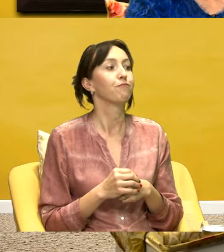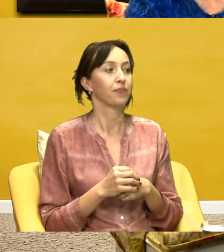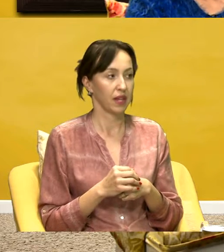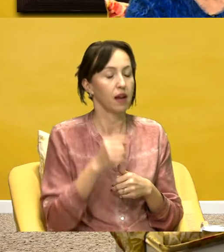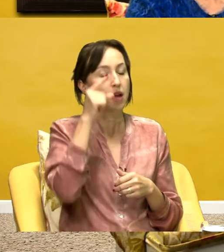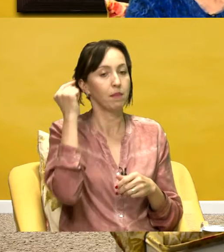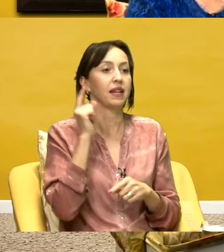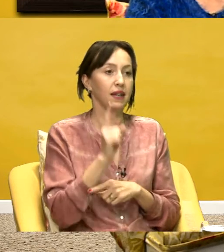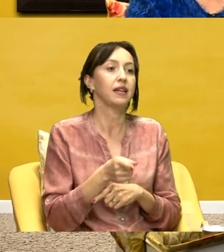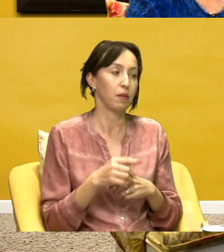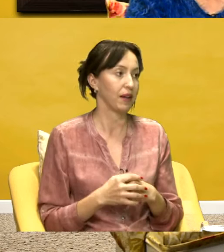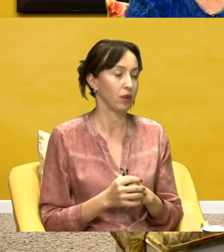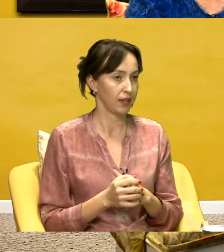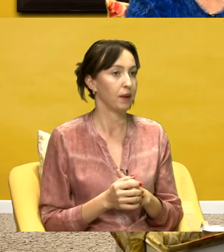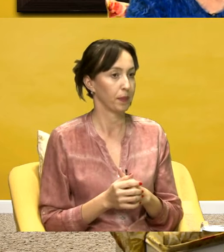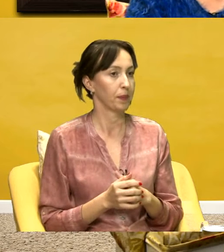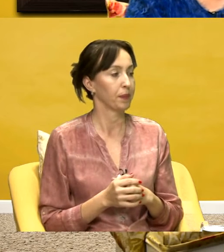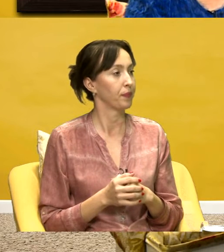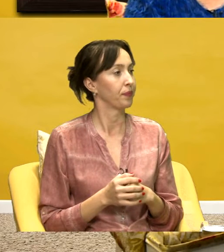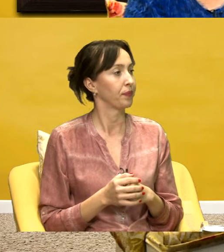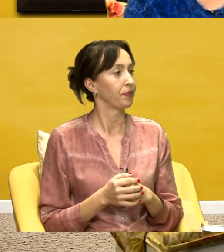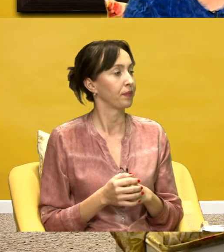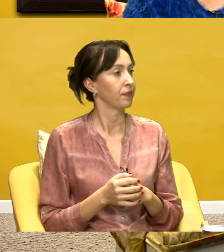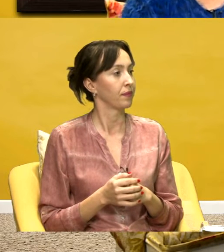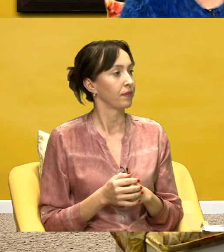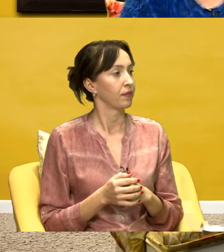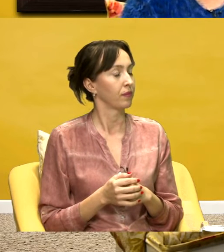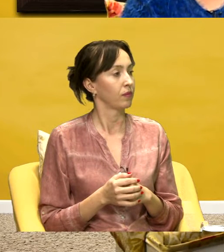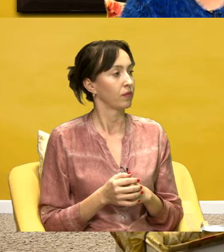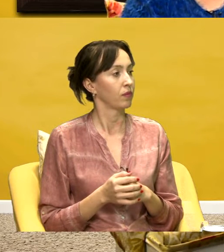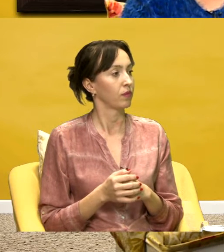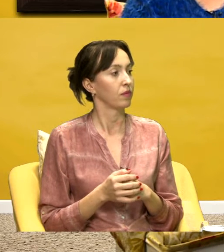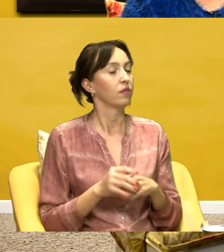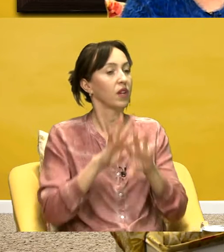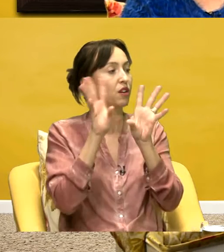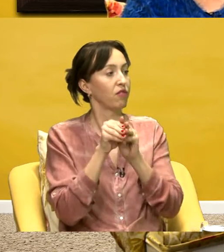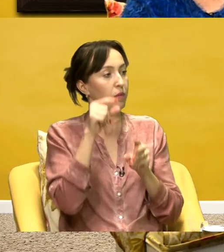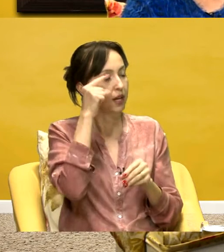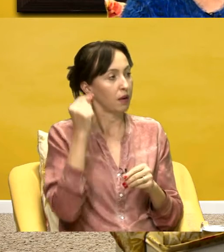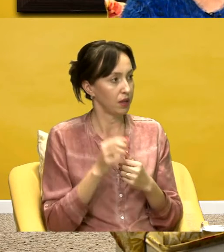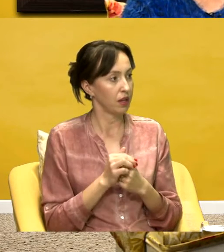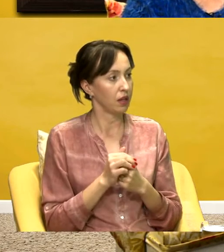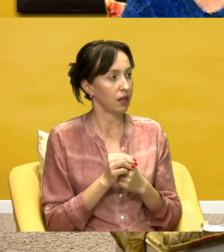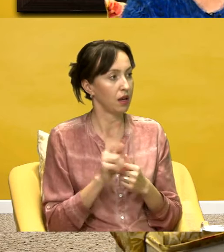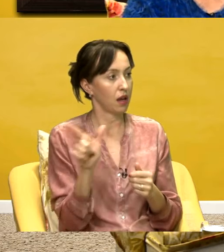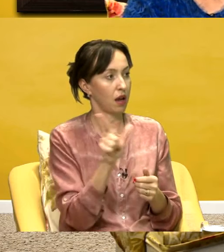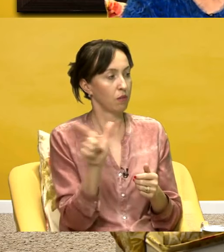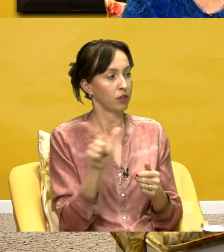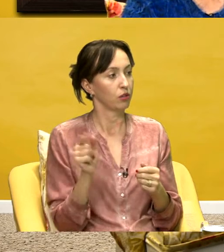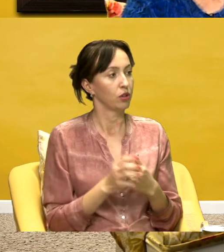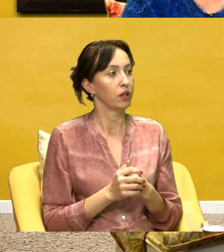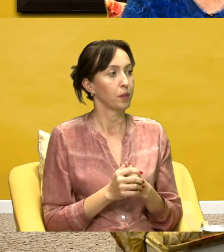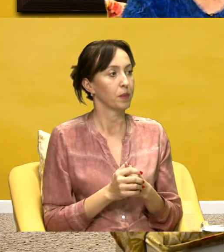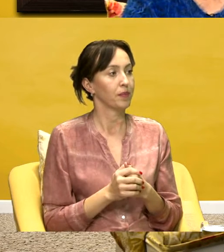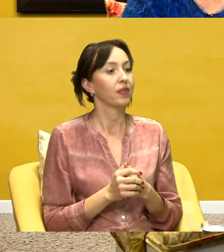Iulia, să înțeleg? Da. Maria e din Alba Iulia, da. În familia ei, amândoi sunt cu